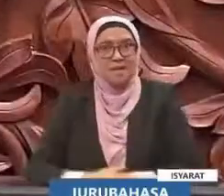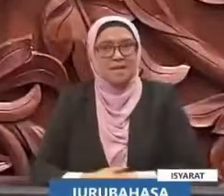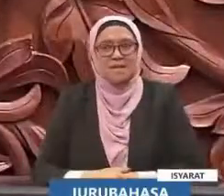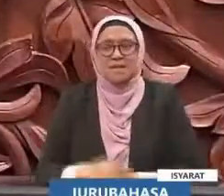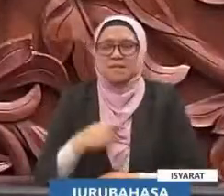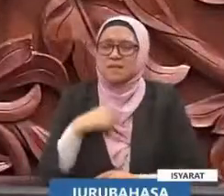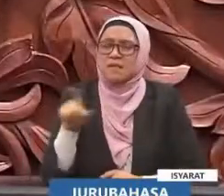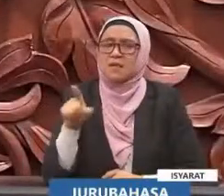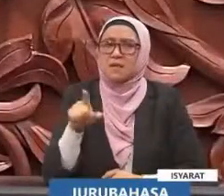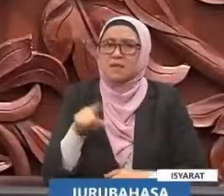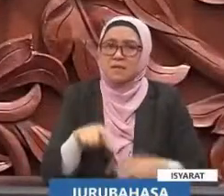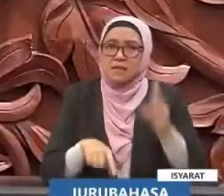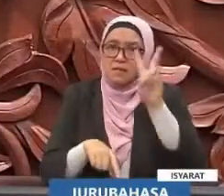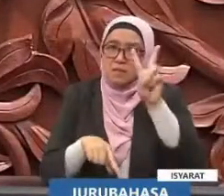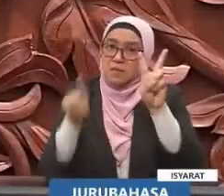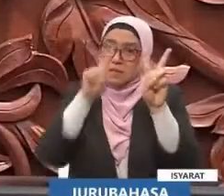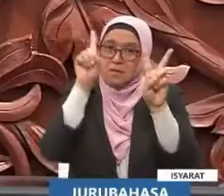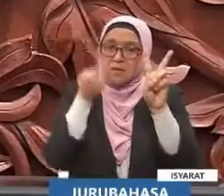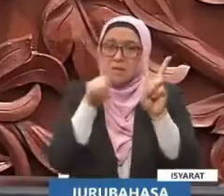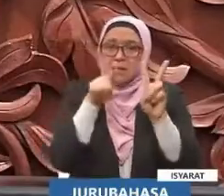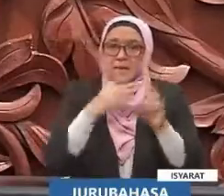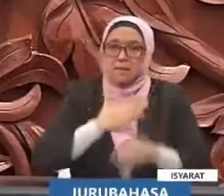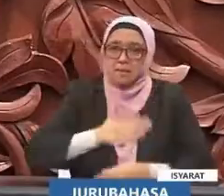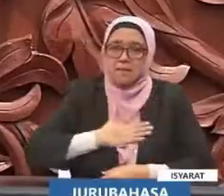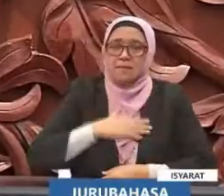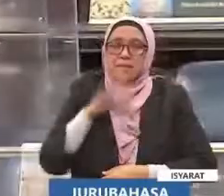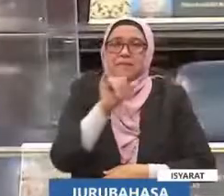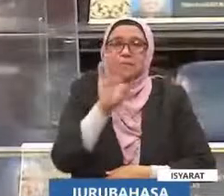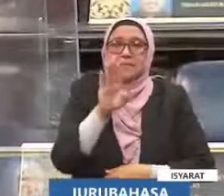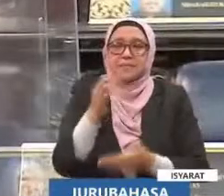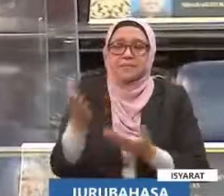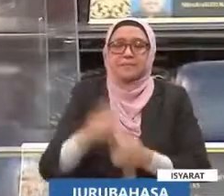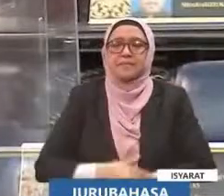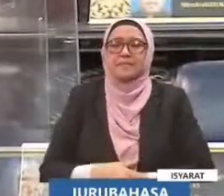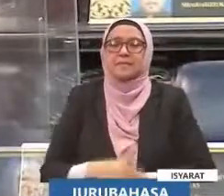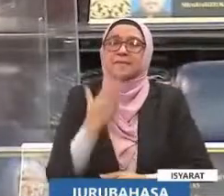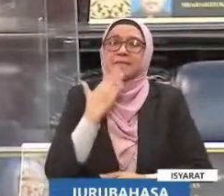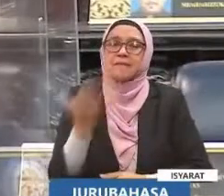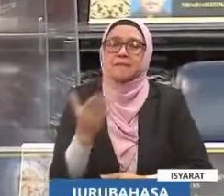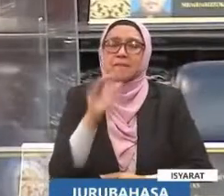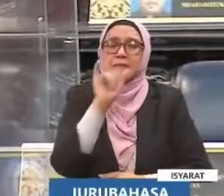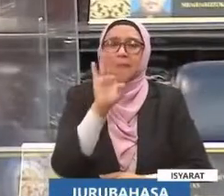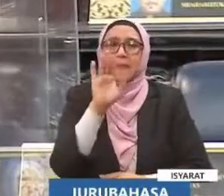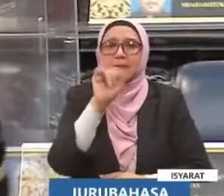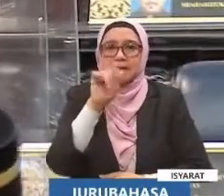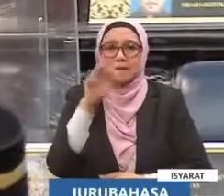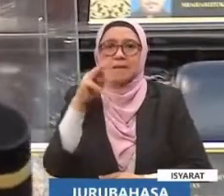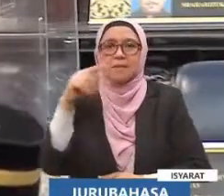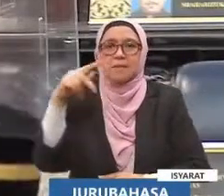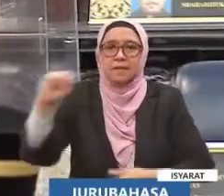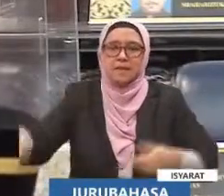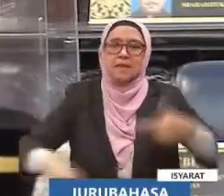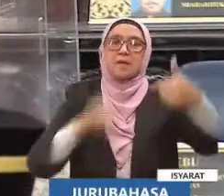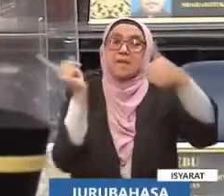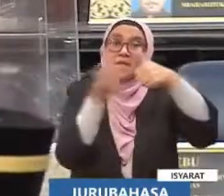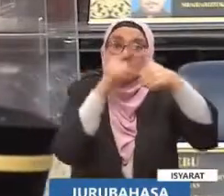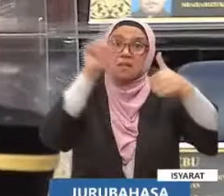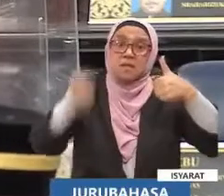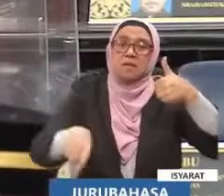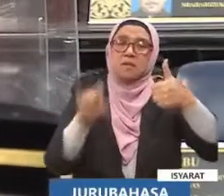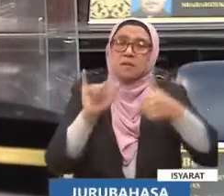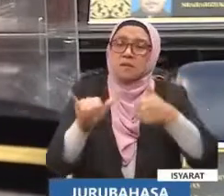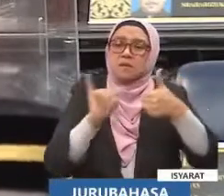salando Hello yang bernama kenalan tampil untuk soal yang pertama segi menyatakan bahwa